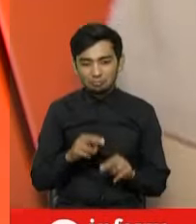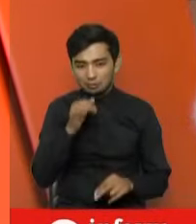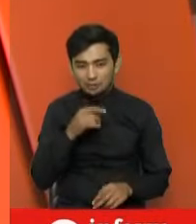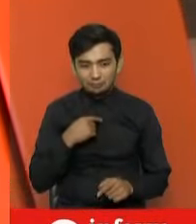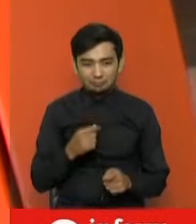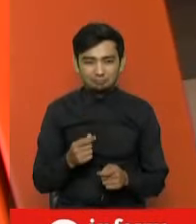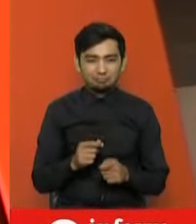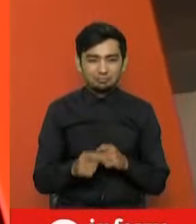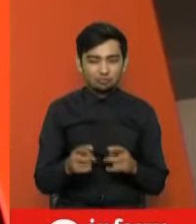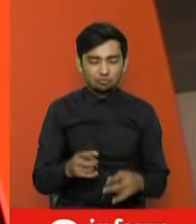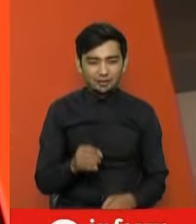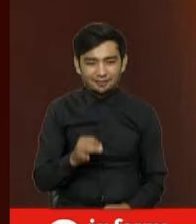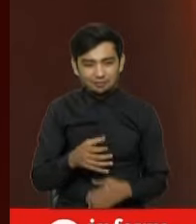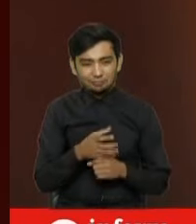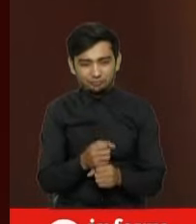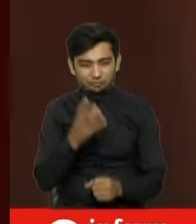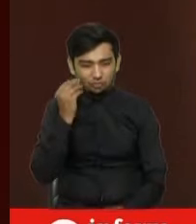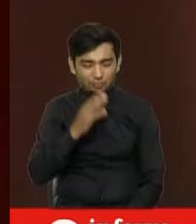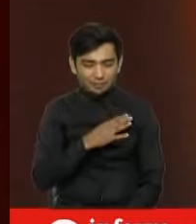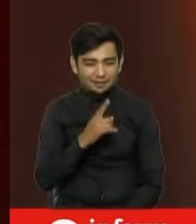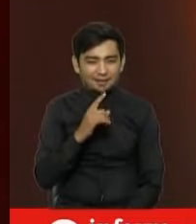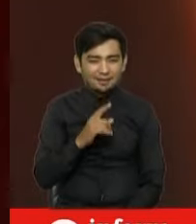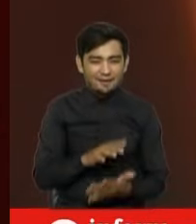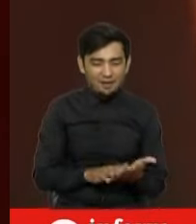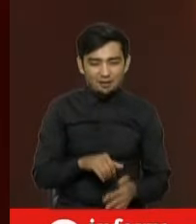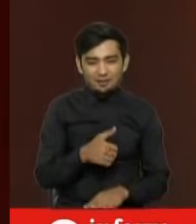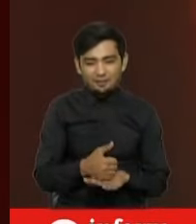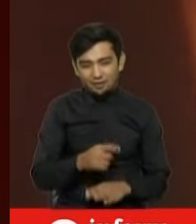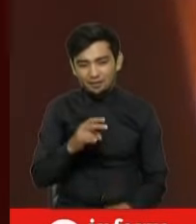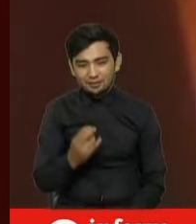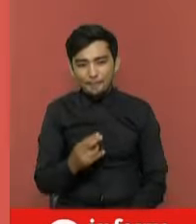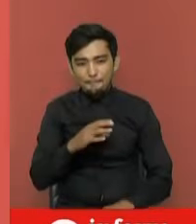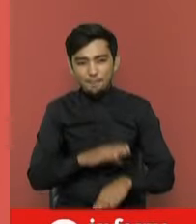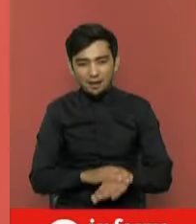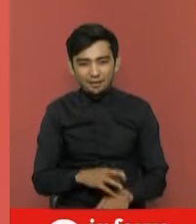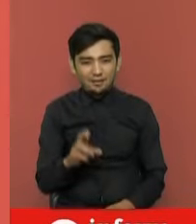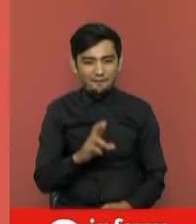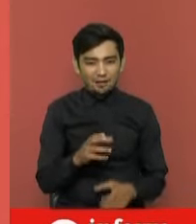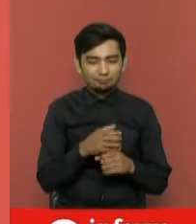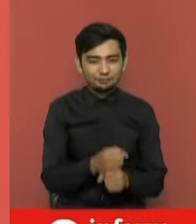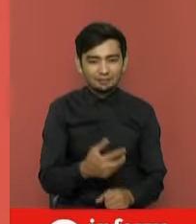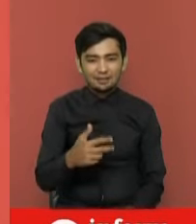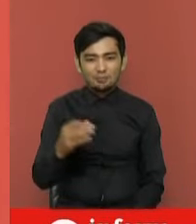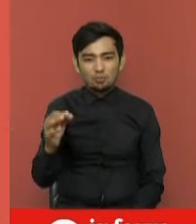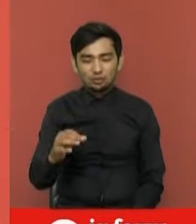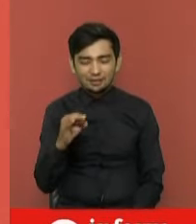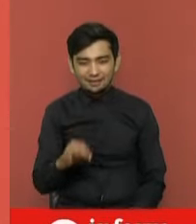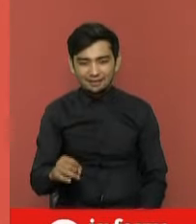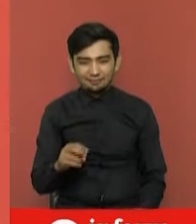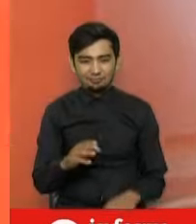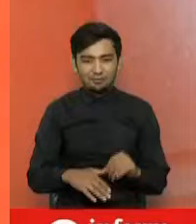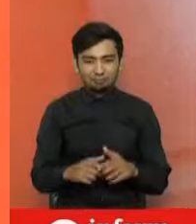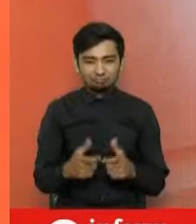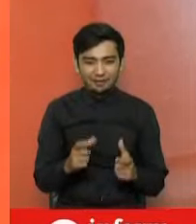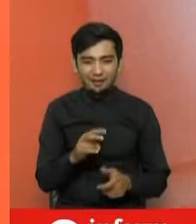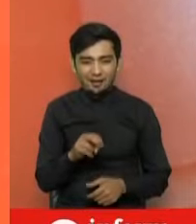в начале этого года заметно сократилось. Согласно заявлениям главы Нацбанка, еще в январе снижение составило 30%. Между тем, спрос на наличку вырос.